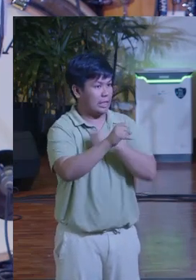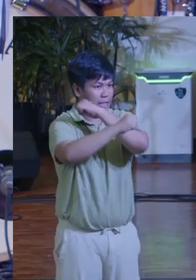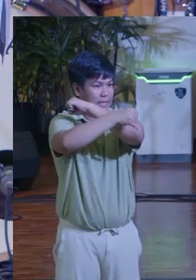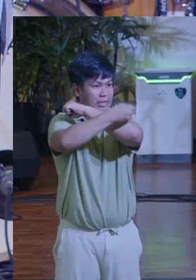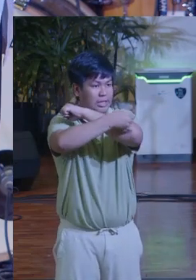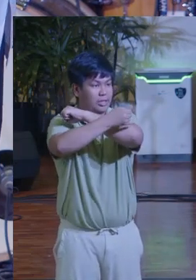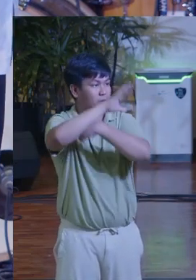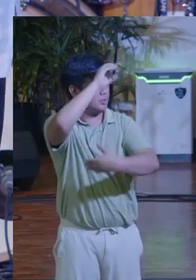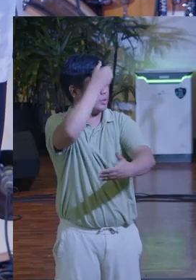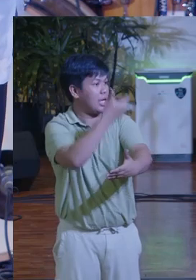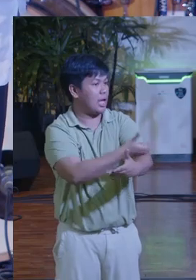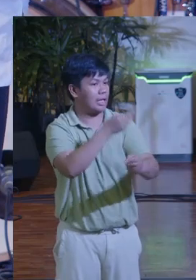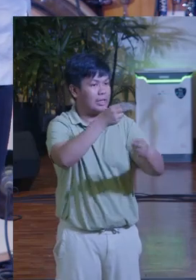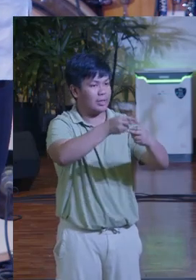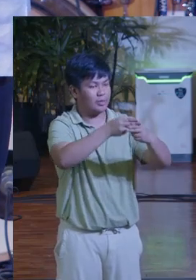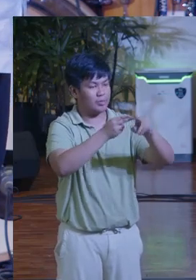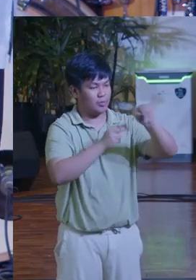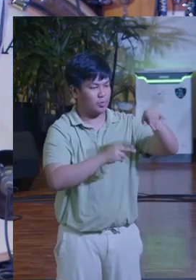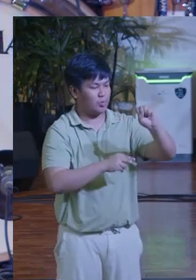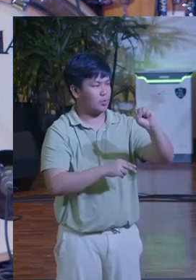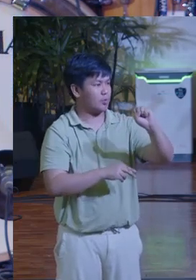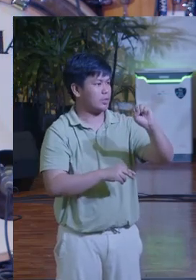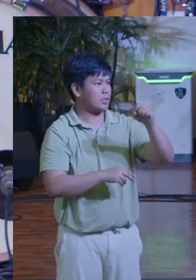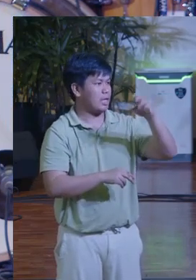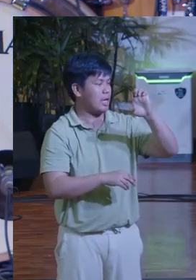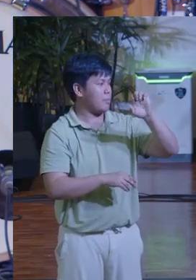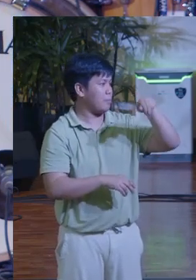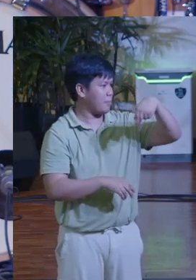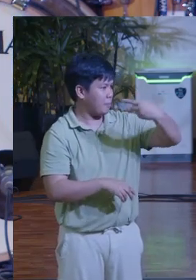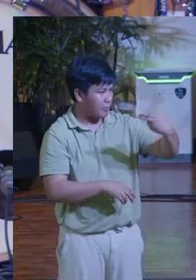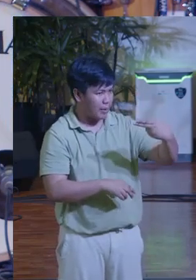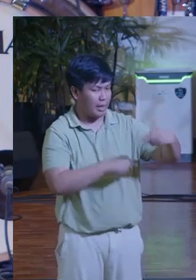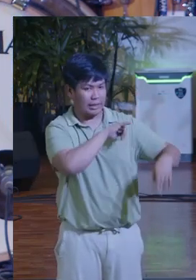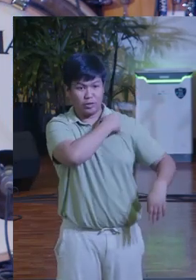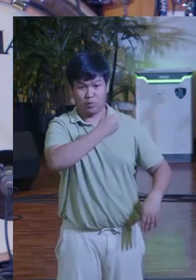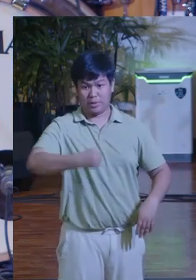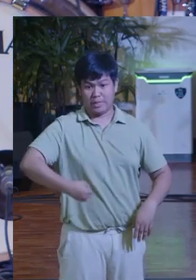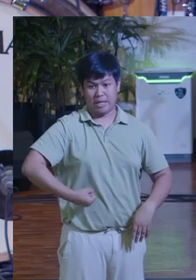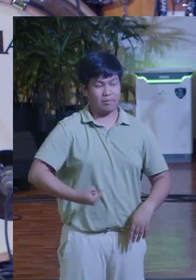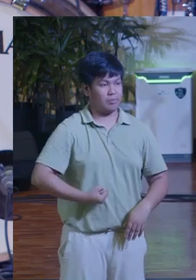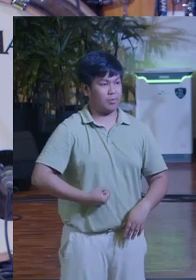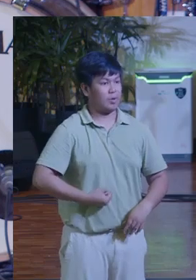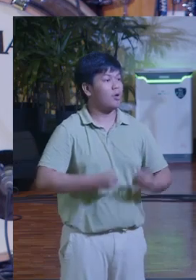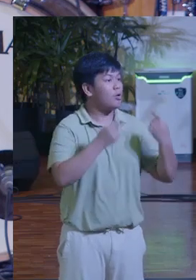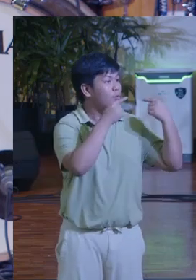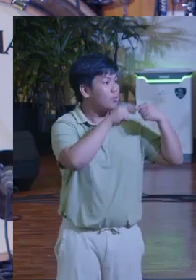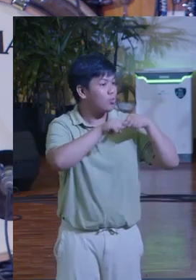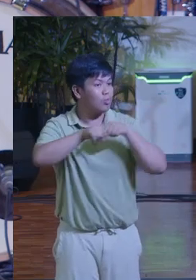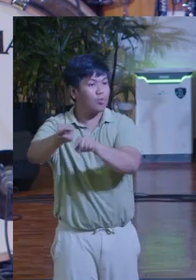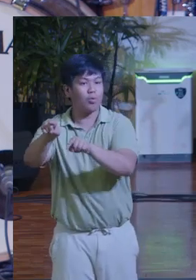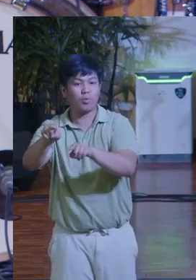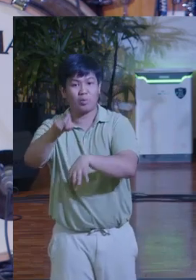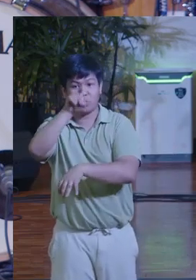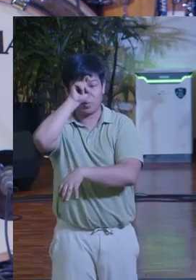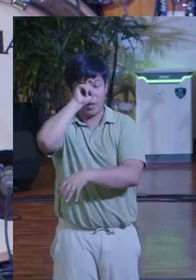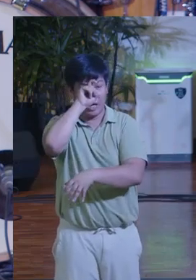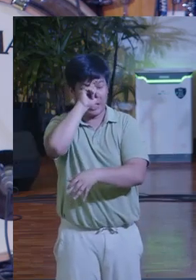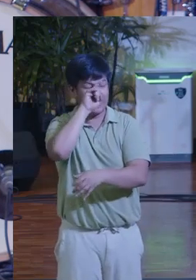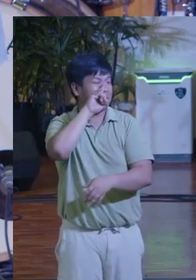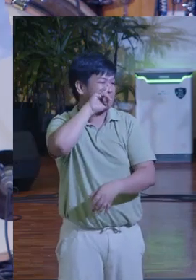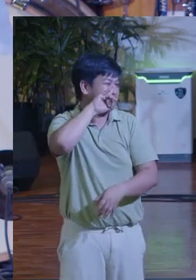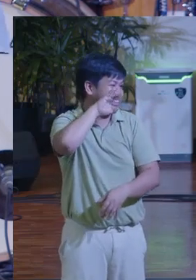o ni Israel, si Joseph, upang siyang maging parang tagapagligtas nila. Siya ay naging alipin